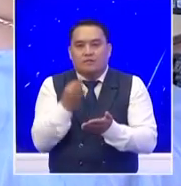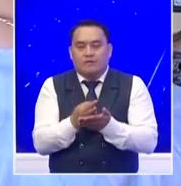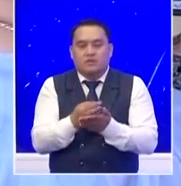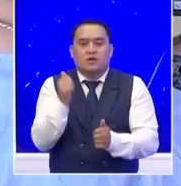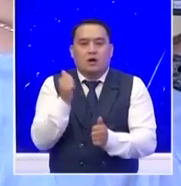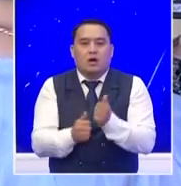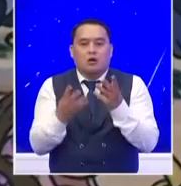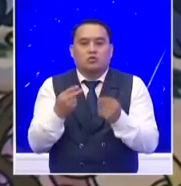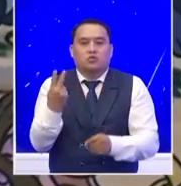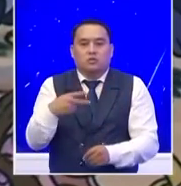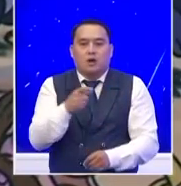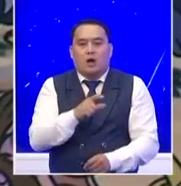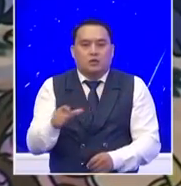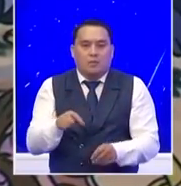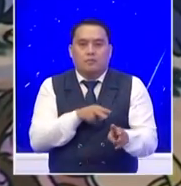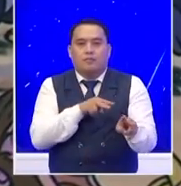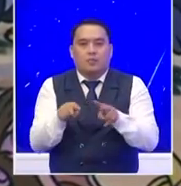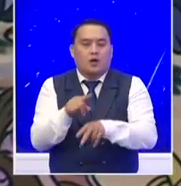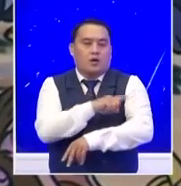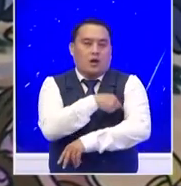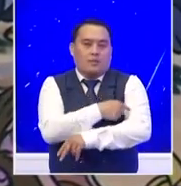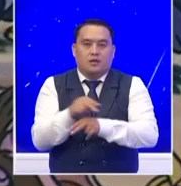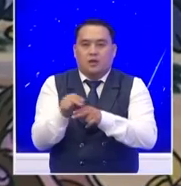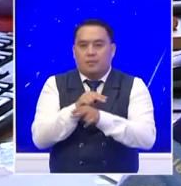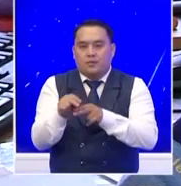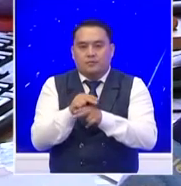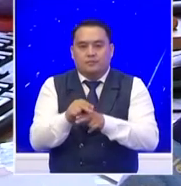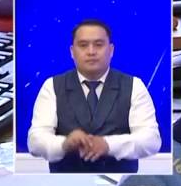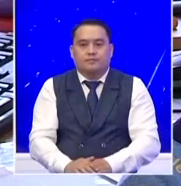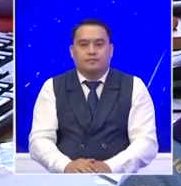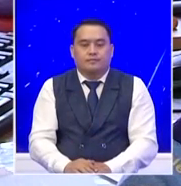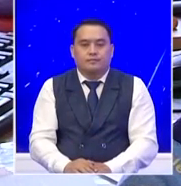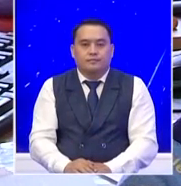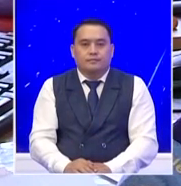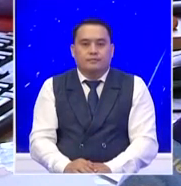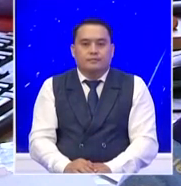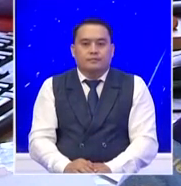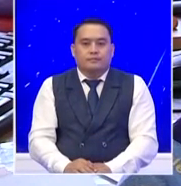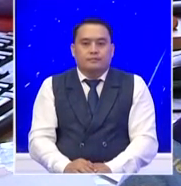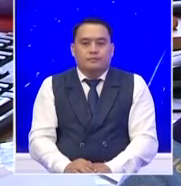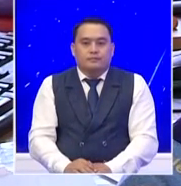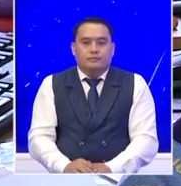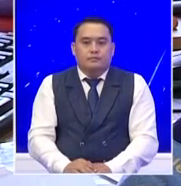Күн сайын 20-дан аса өренді қарап, емдомын тағайындайды. Екпе күні несіне